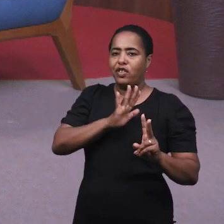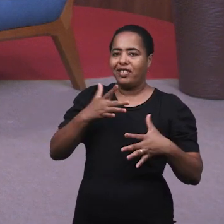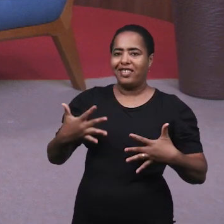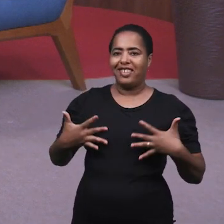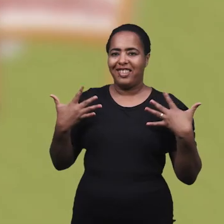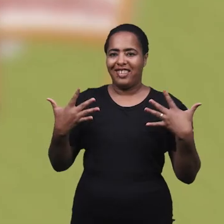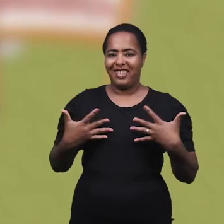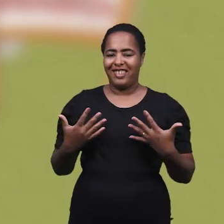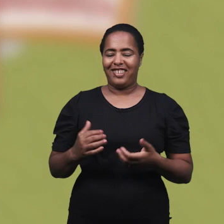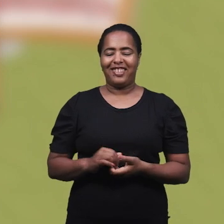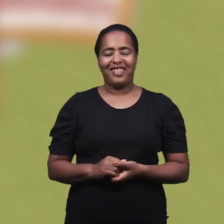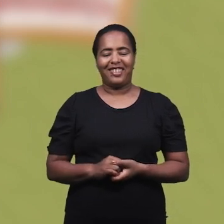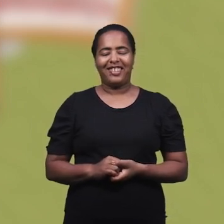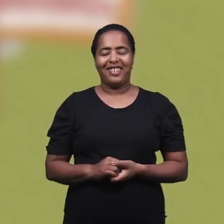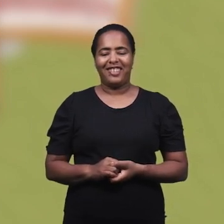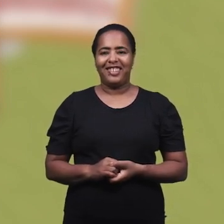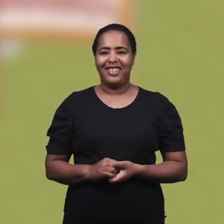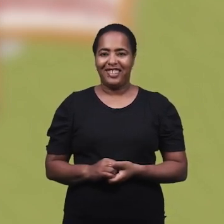joie dans leur cœur.